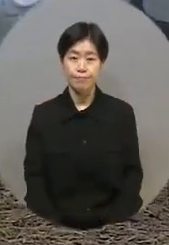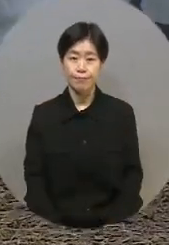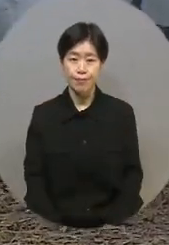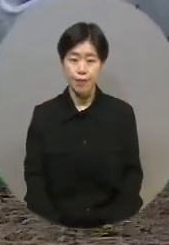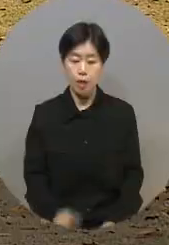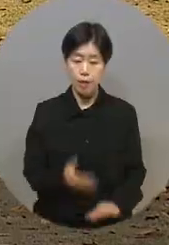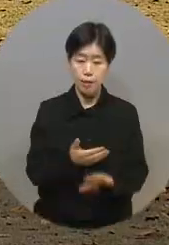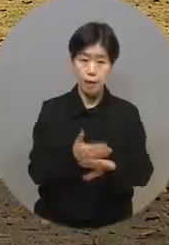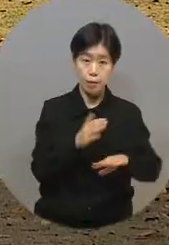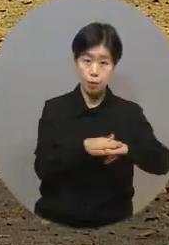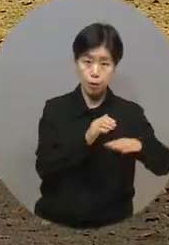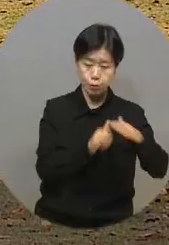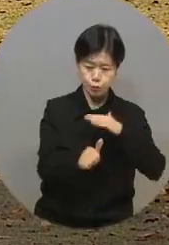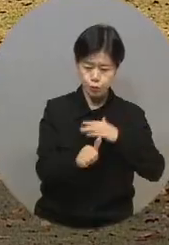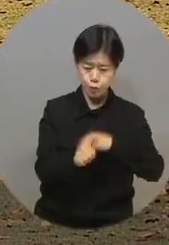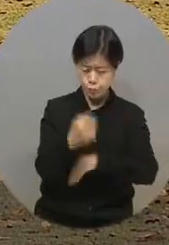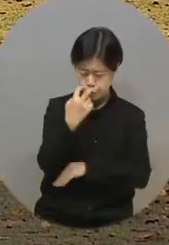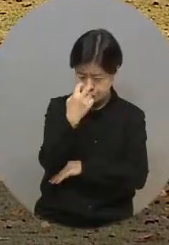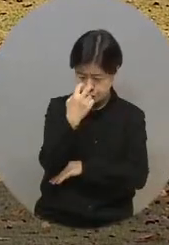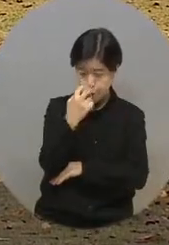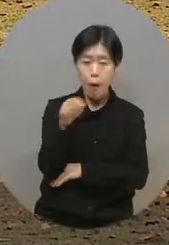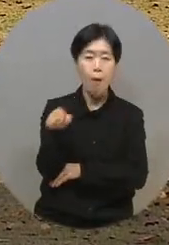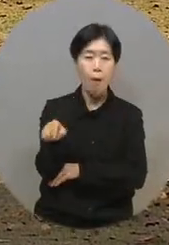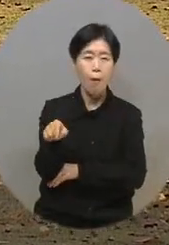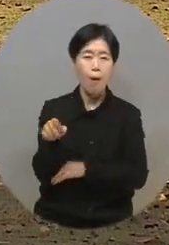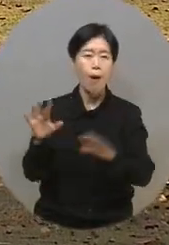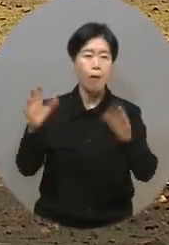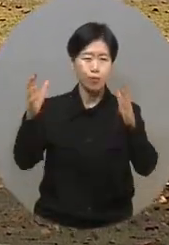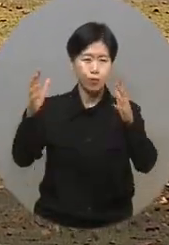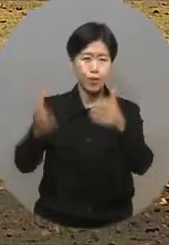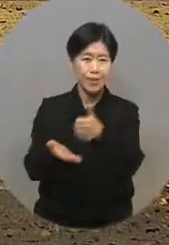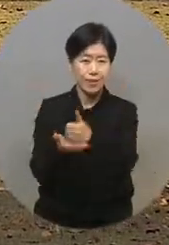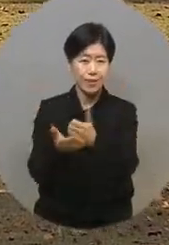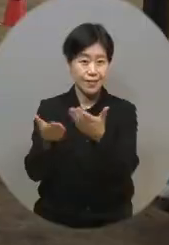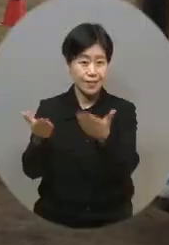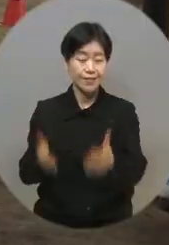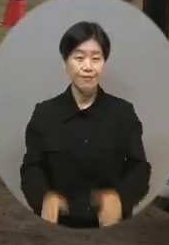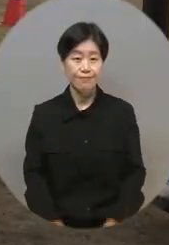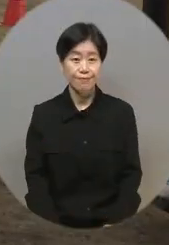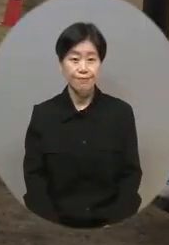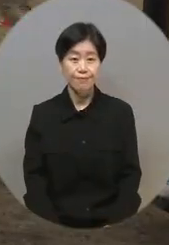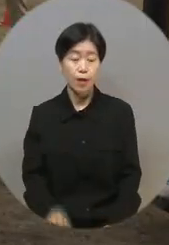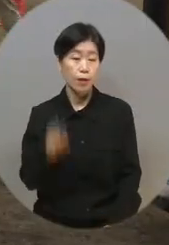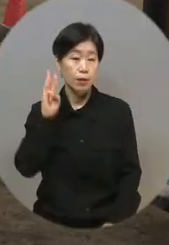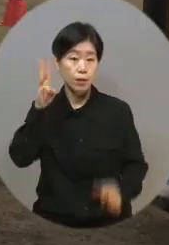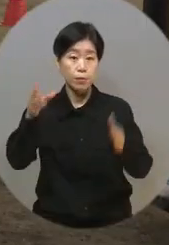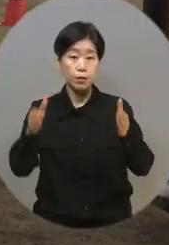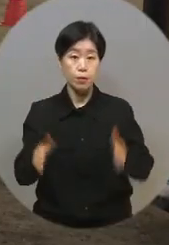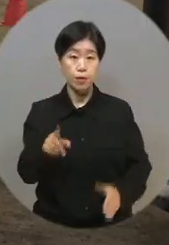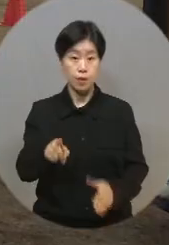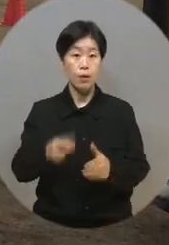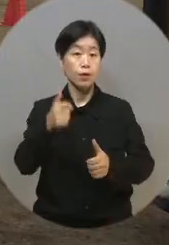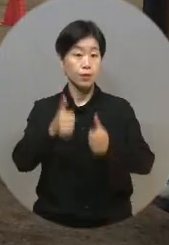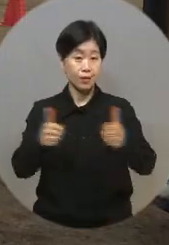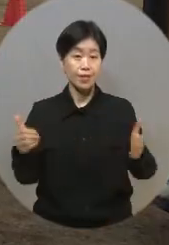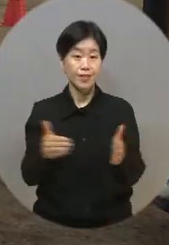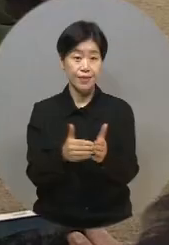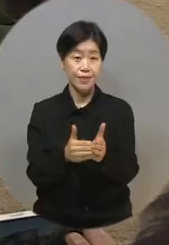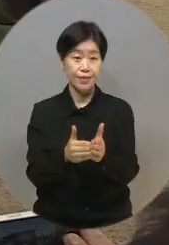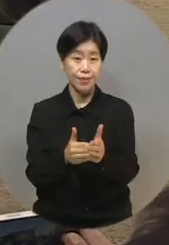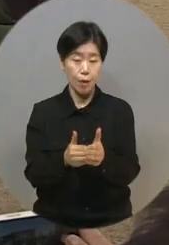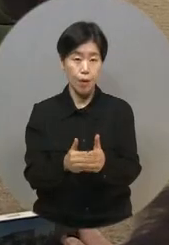숨죽여 지켜보는 다른 선수들도 응원과 격려를 보냅니다. 아울러 3일간 이어진 경기를 끝으로 지난